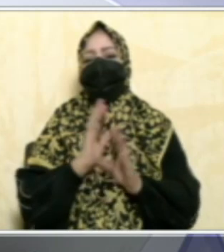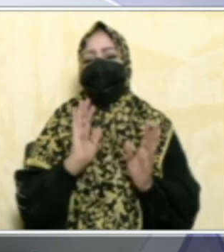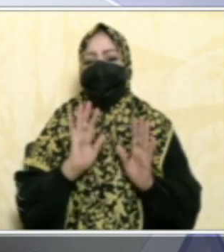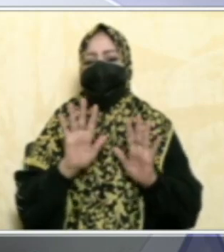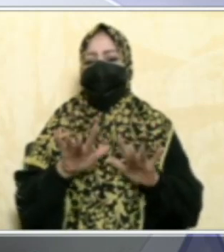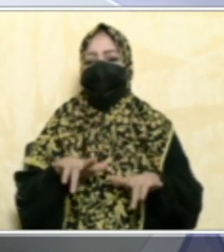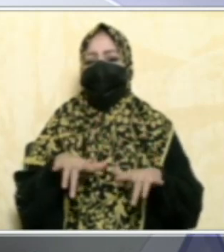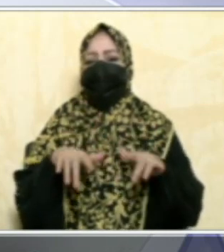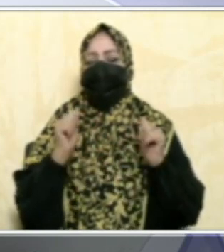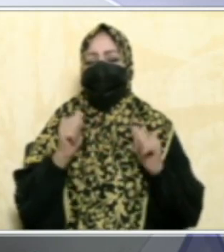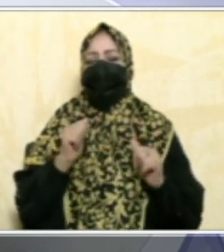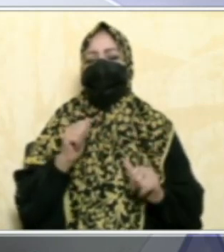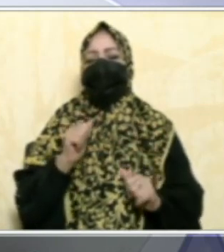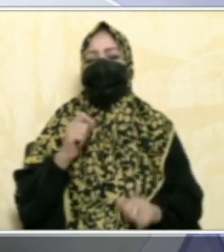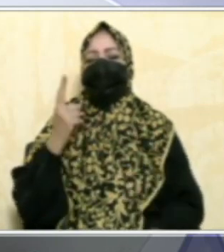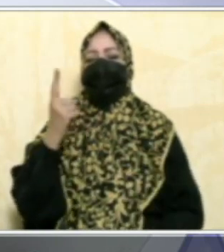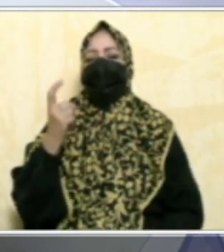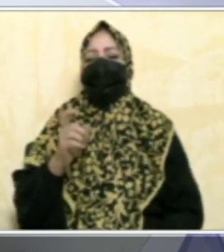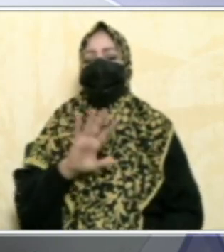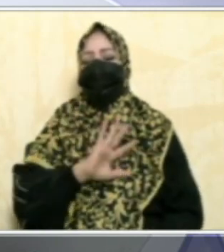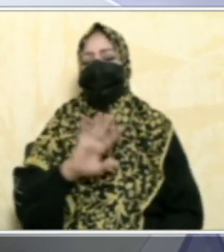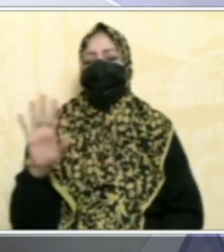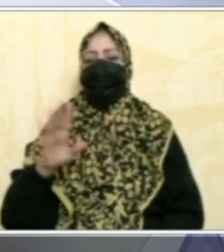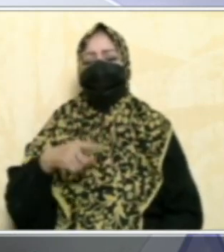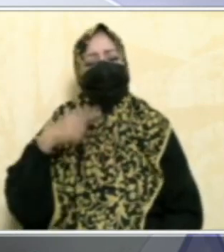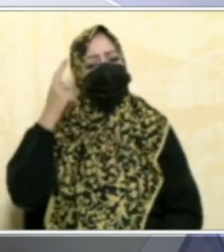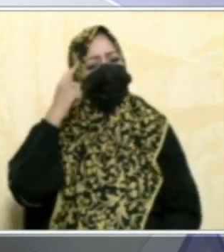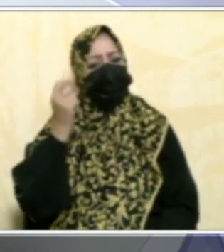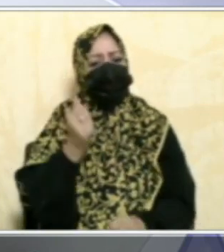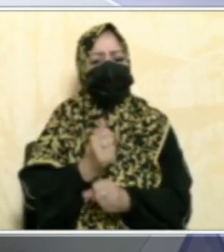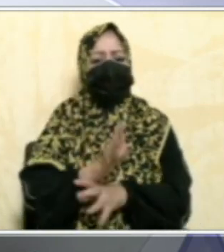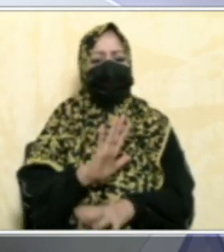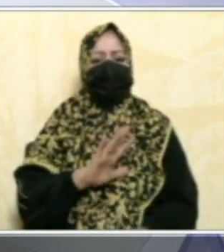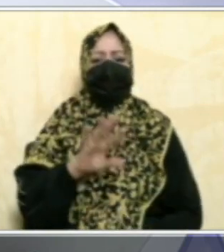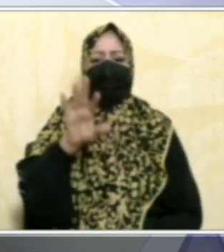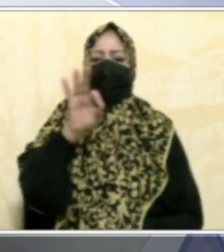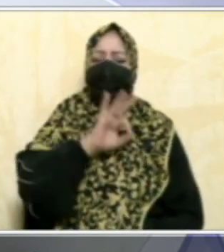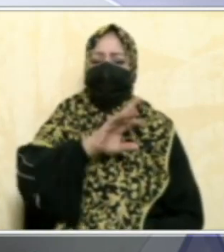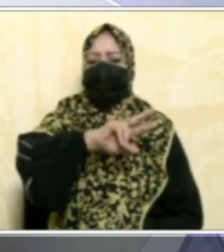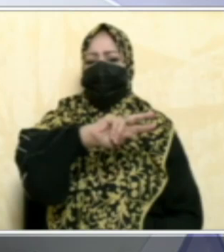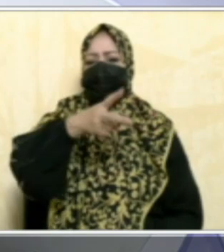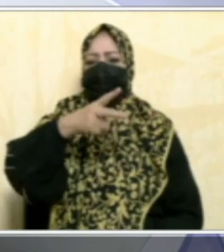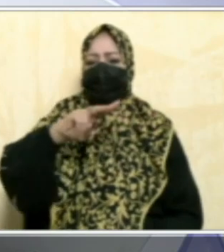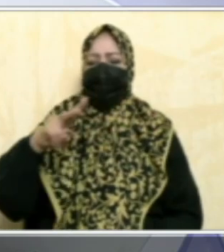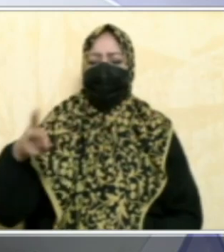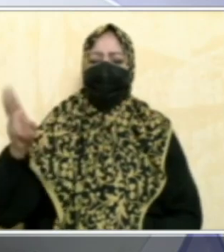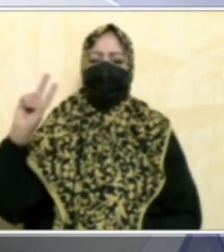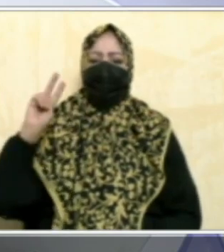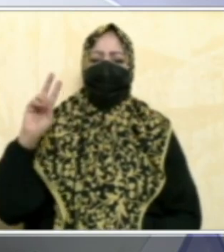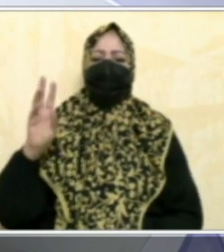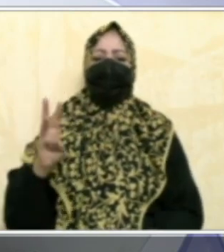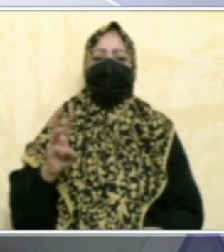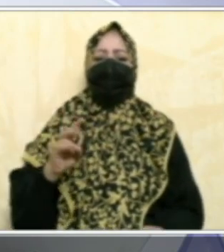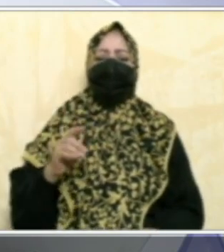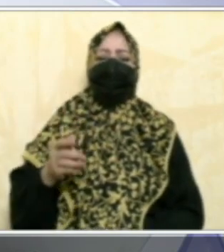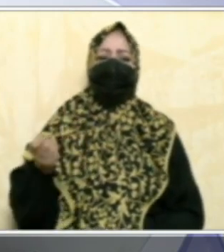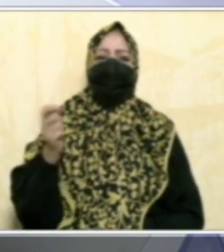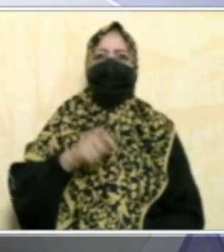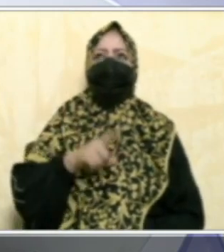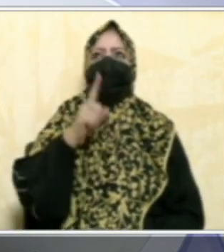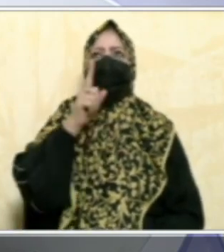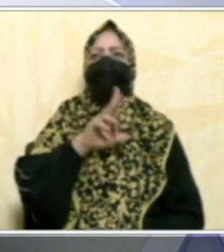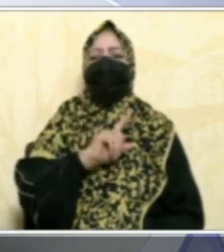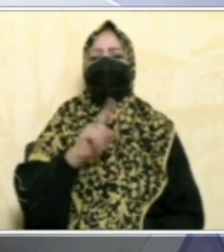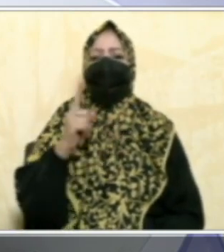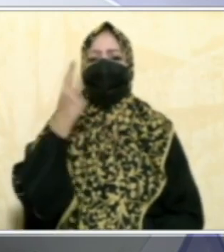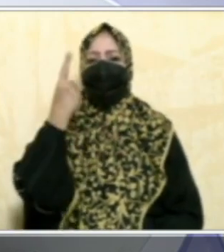ما شاء الله، أو يختار صيغة أخرى كسيد الاستغفار مثلا، اللهم أنت ربي لا إله إلا أنت خلقتني وأنا عبدك وأنا على